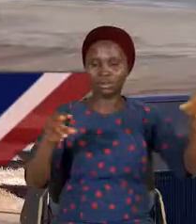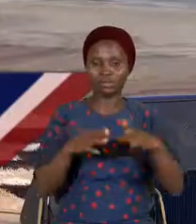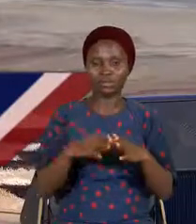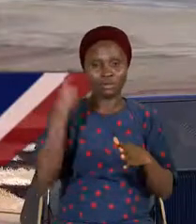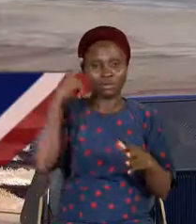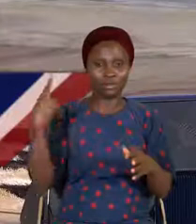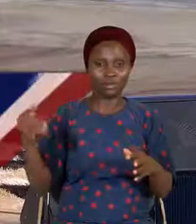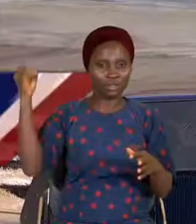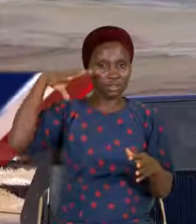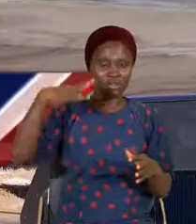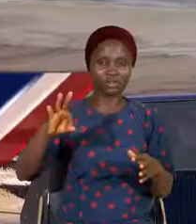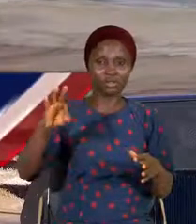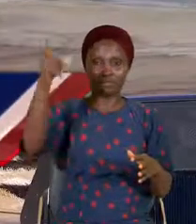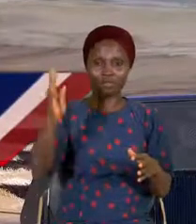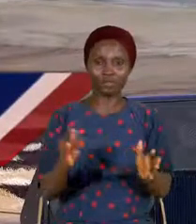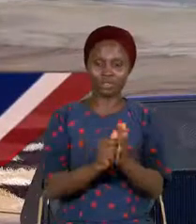Tite chapitre 2, verset 11.